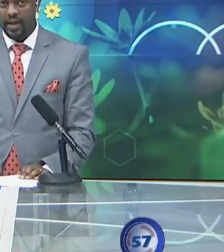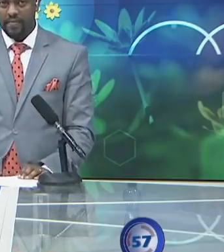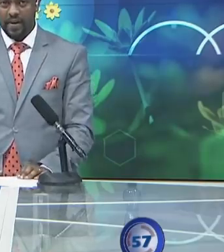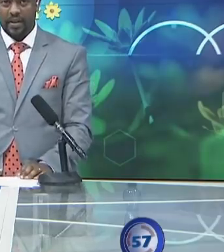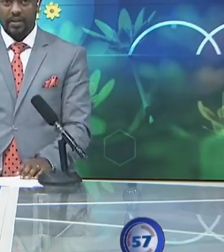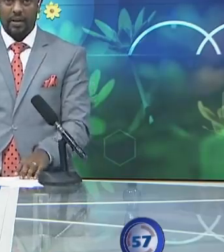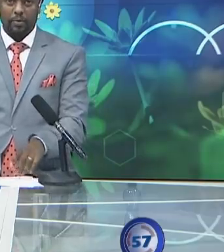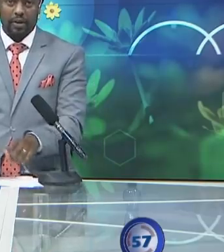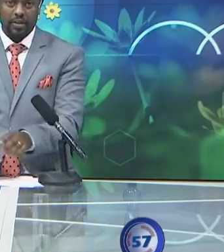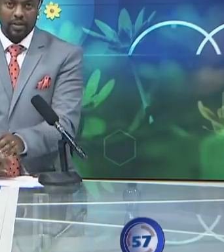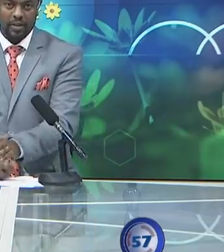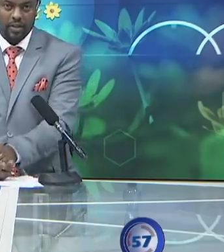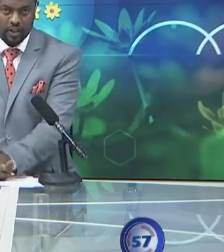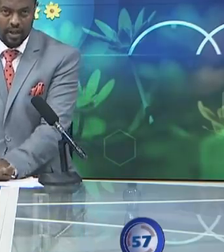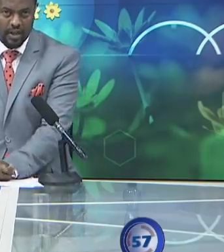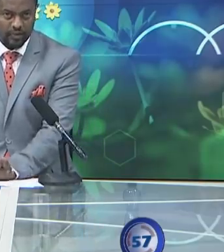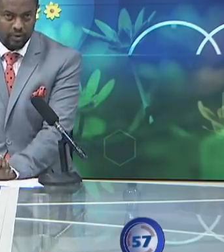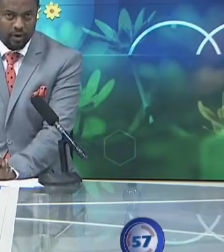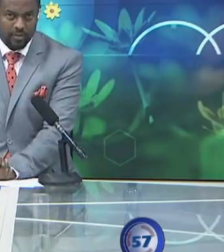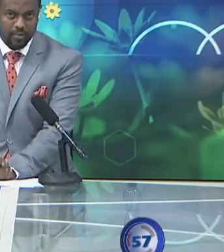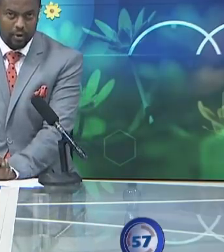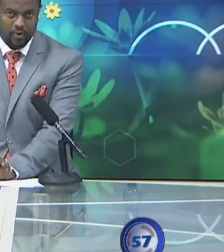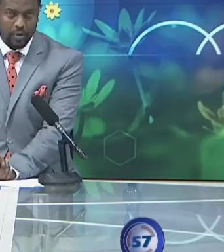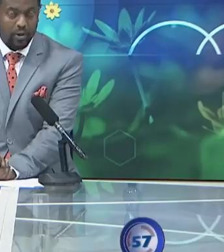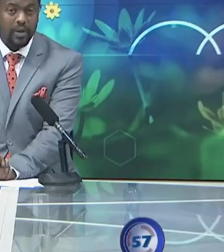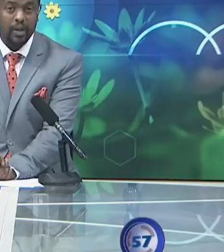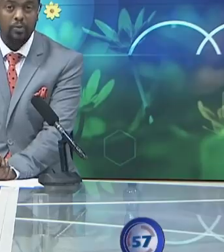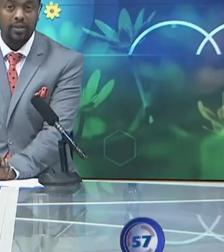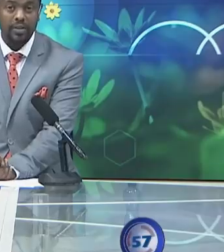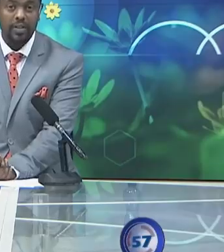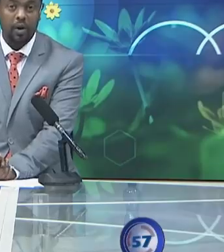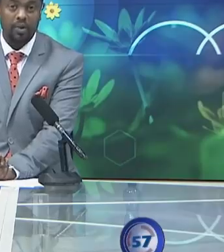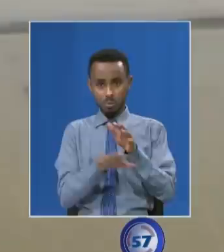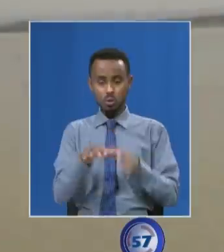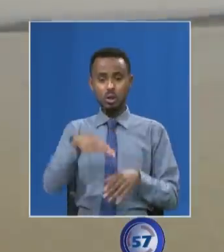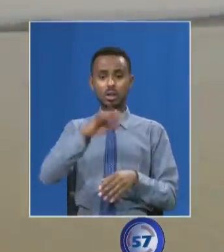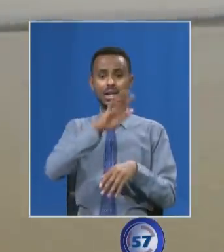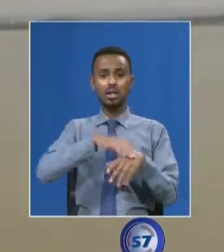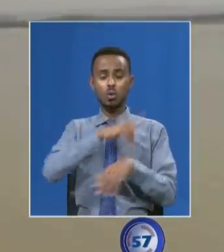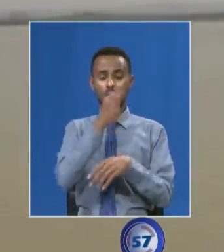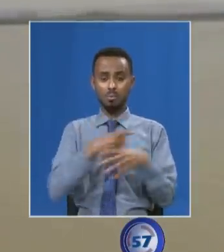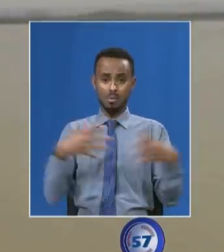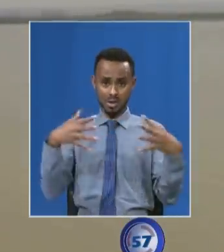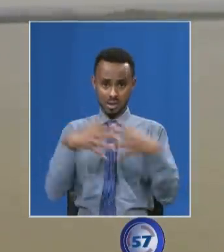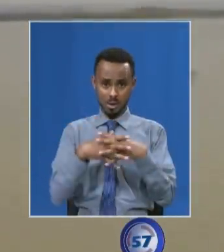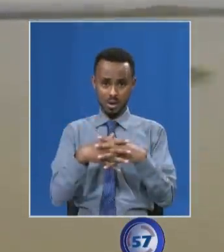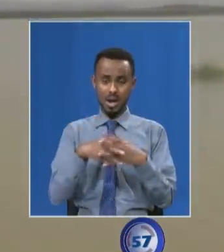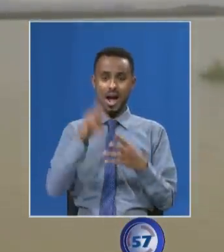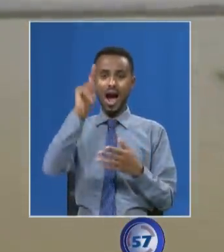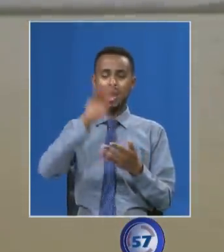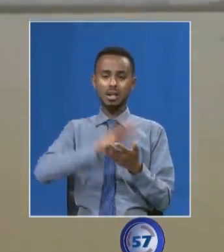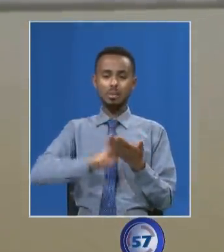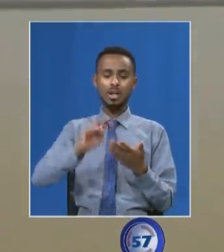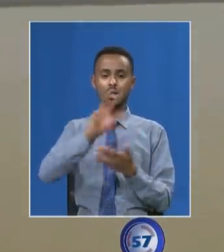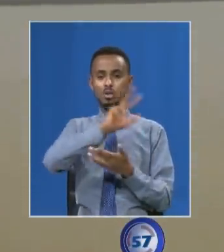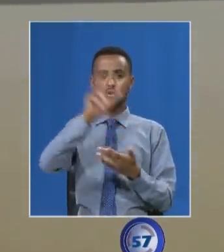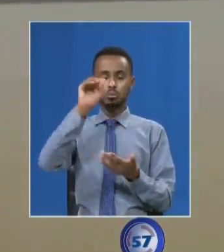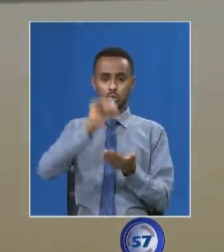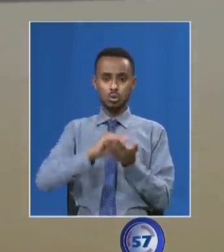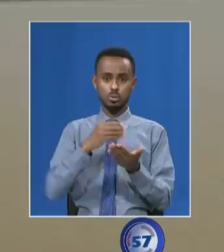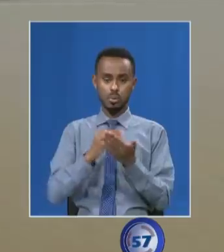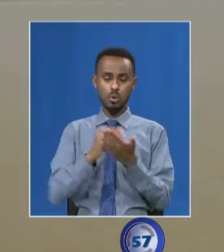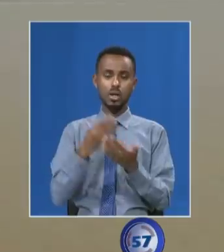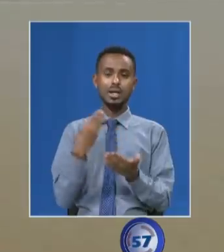ይበንዲ እንዳለ የአፋር ክልል አርብቶ አደር እርሻና ተፈጥሮ ሀብት ቢሮ በሱር የሚገኙ ተጠሪ ተቋማትን በማስተባበር 1 ሚሊዮን 300 ሺህ ብር